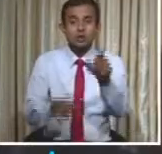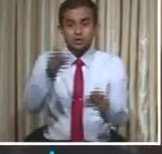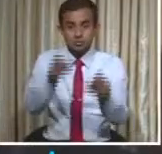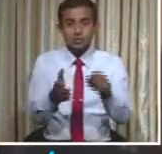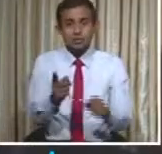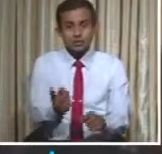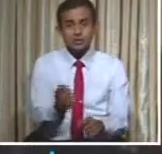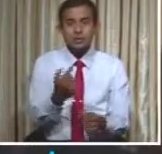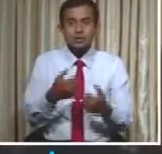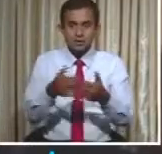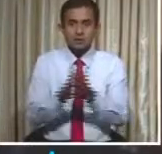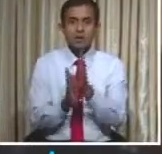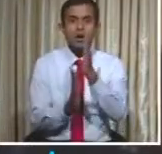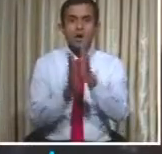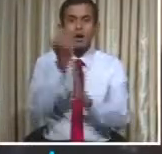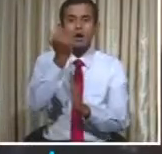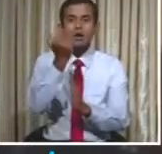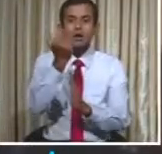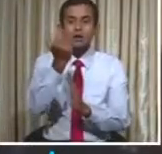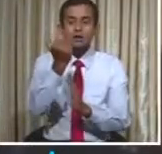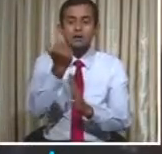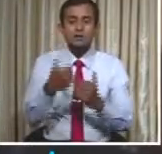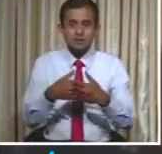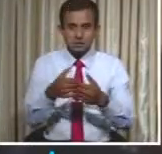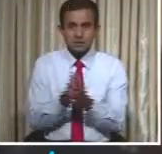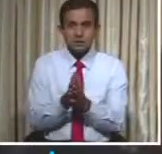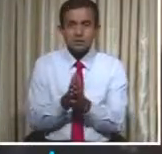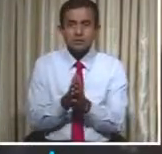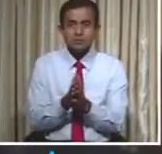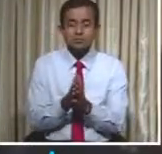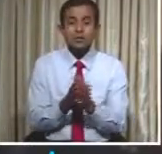පාරිභෝගිකයන්ට තමුන්ගේ අයිතිවාසිකම් පිළිබඳව තමුන්ට